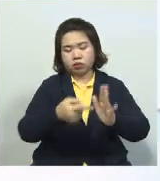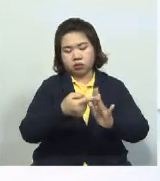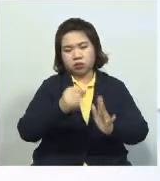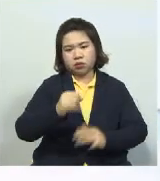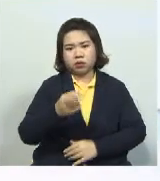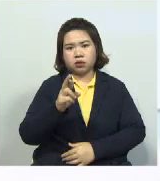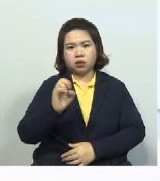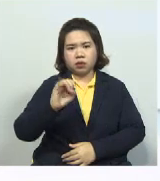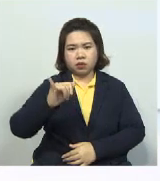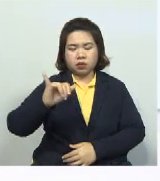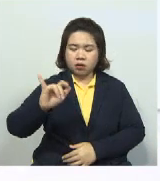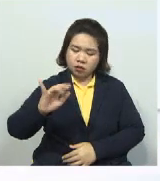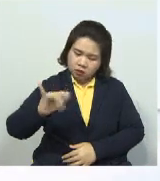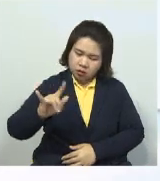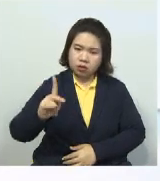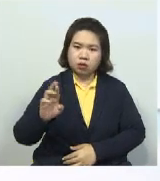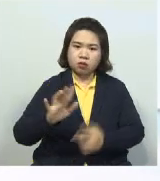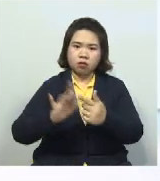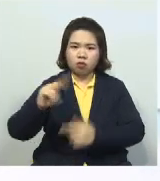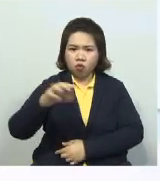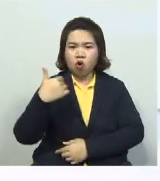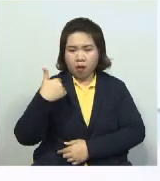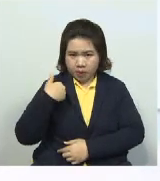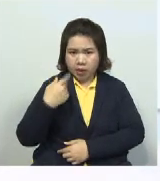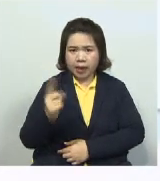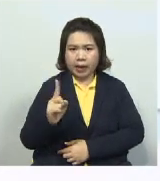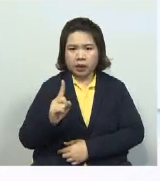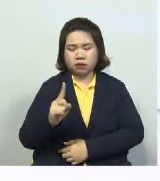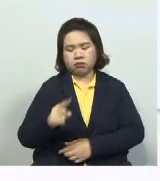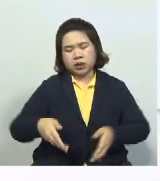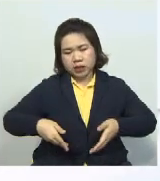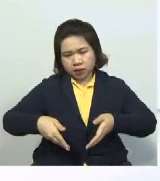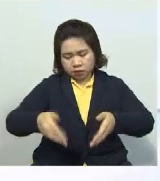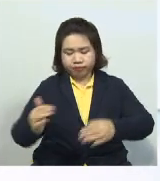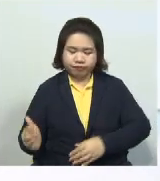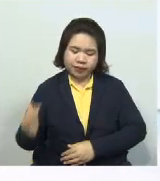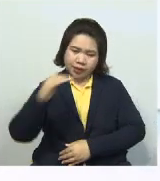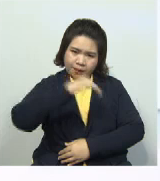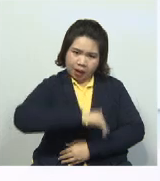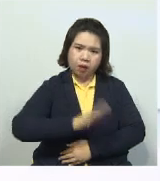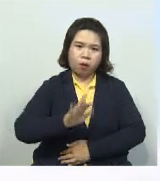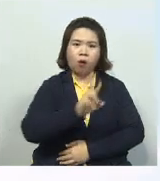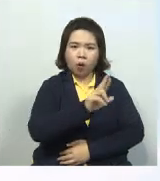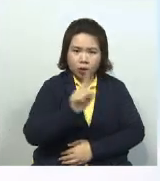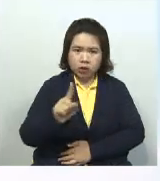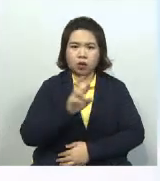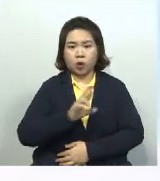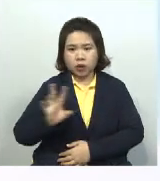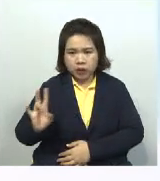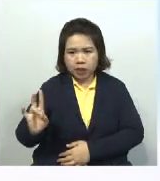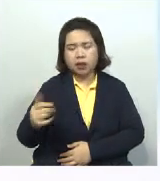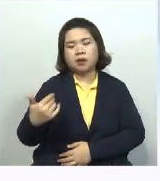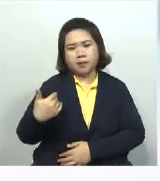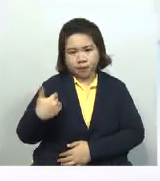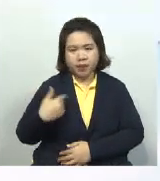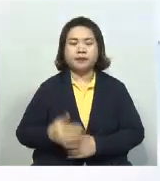นพระรามที่4ก็เลือกใช้ได้2สะพานคือสะพานพระปกเกล้าแล้วก็สะพานพระพุทธยอดฟ้าตรงนี ้ เท่าที่ตรวจสอบวัน